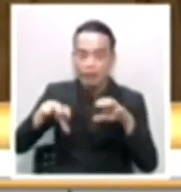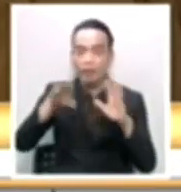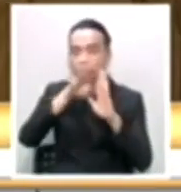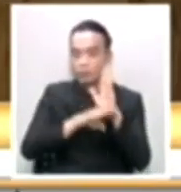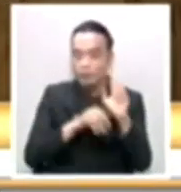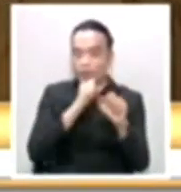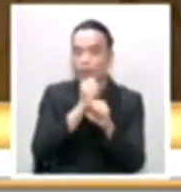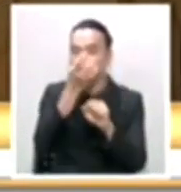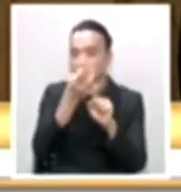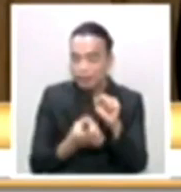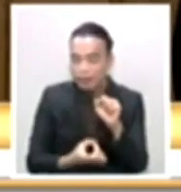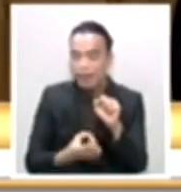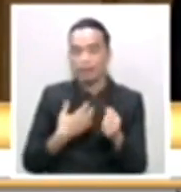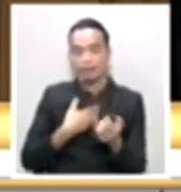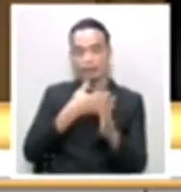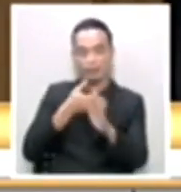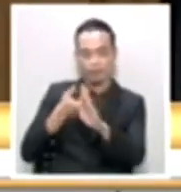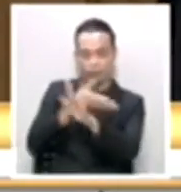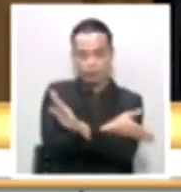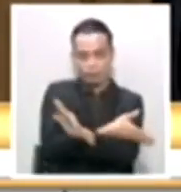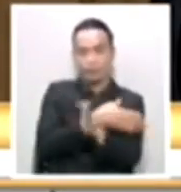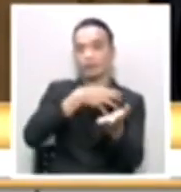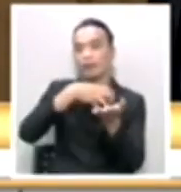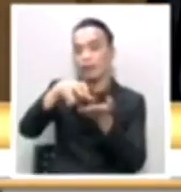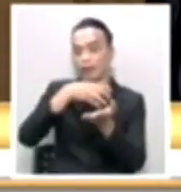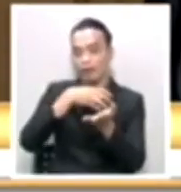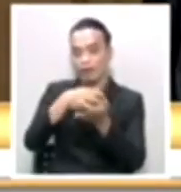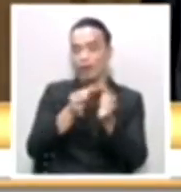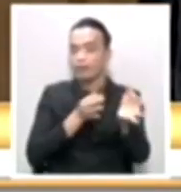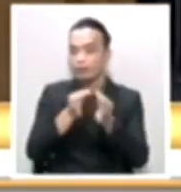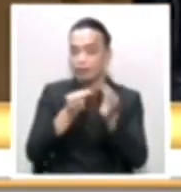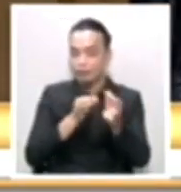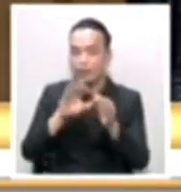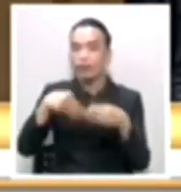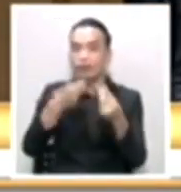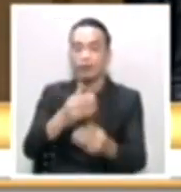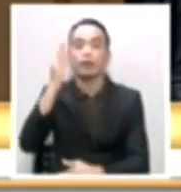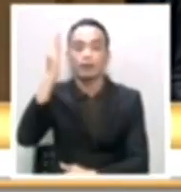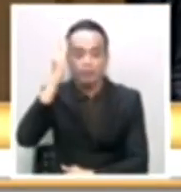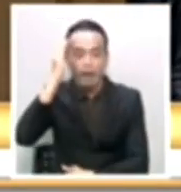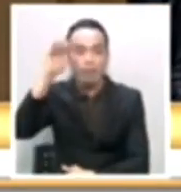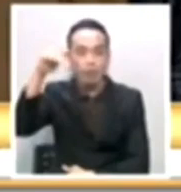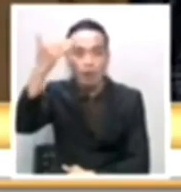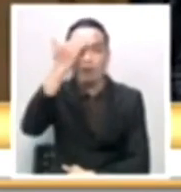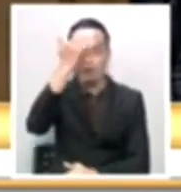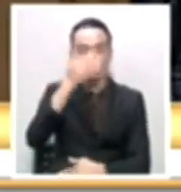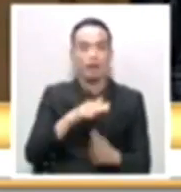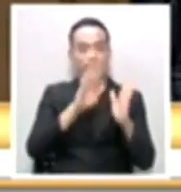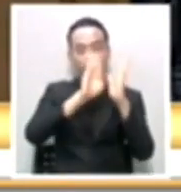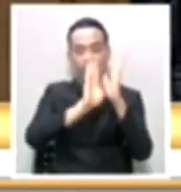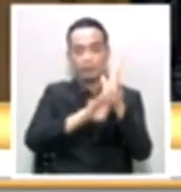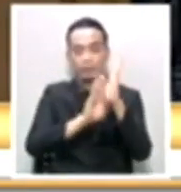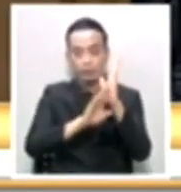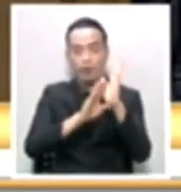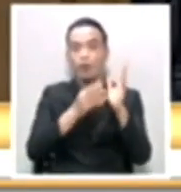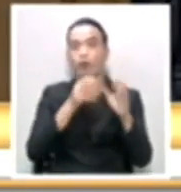เรียนให้ทราบถึงโอกาสของเราในการทำพื้นที่เศรษฐกิจทางภาคตะวันออกโด